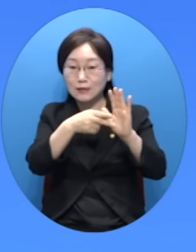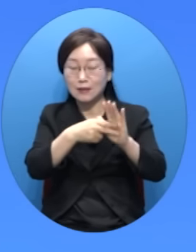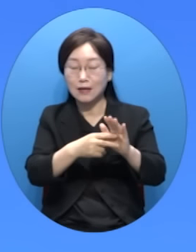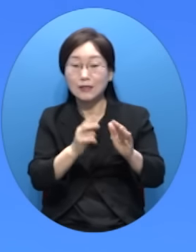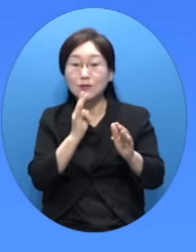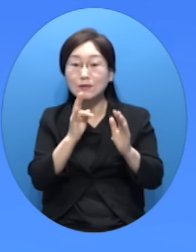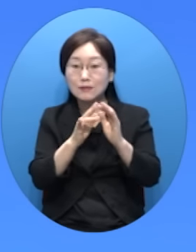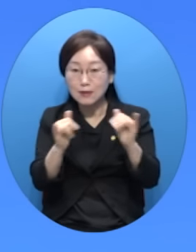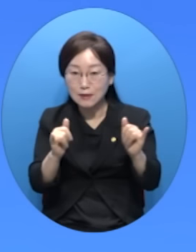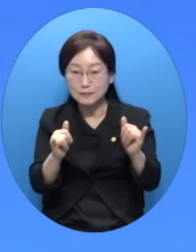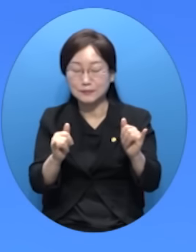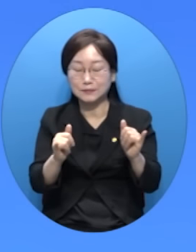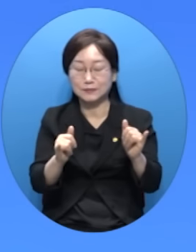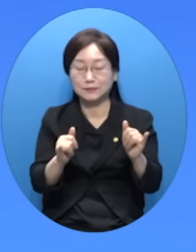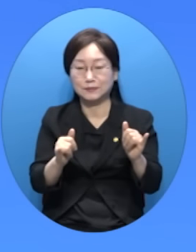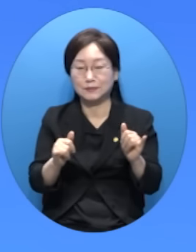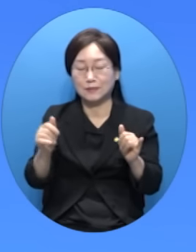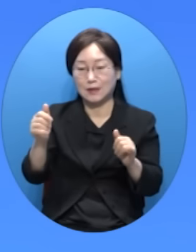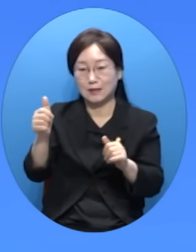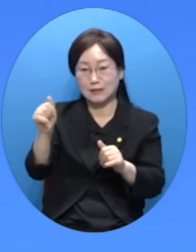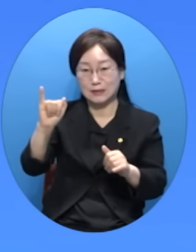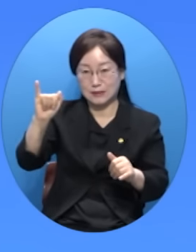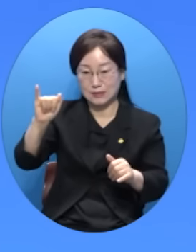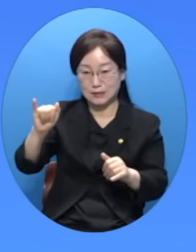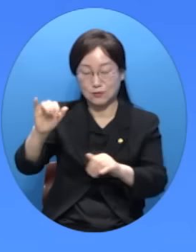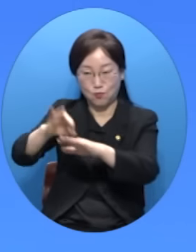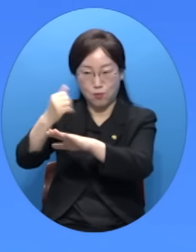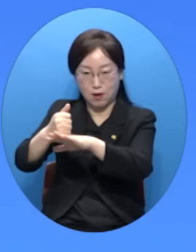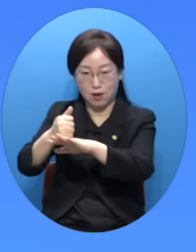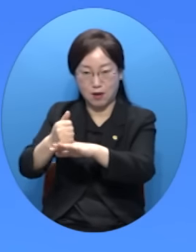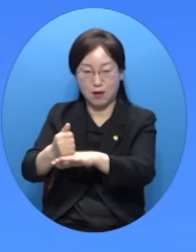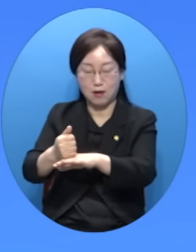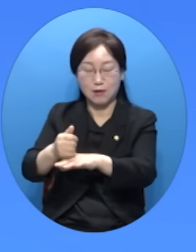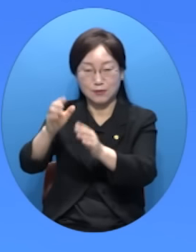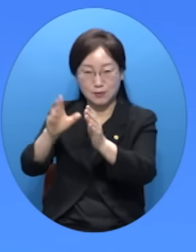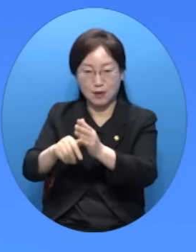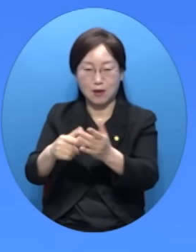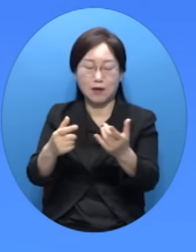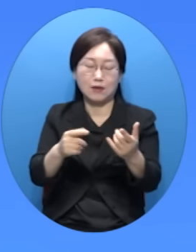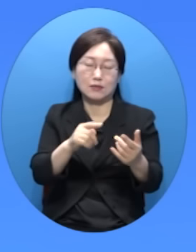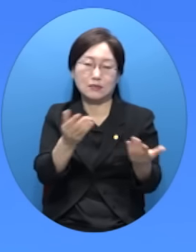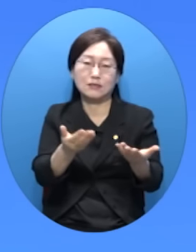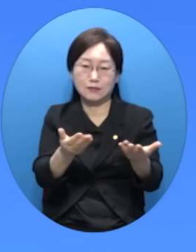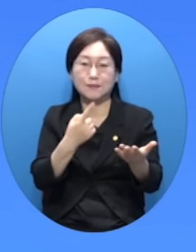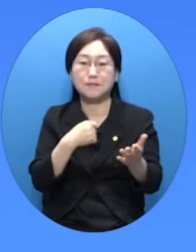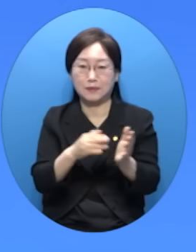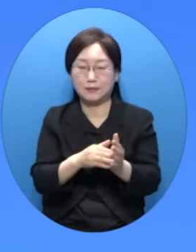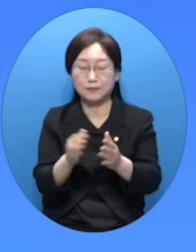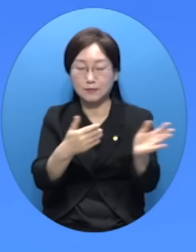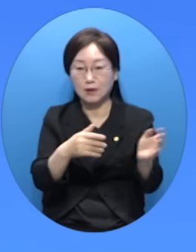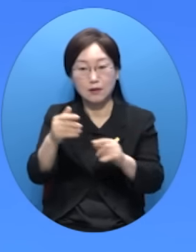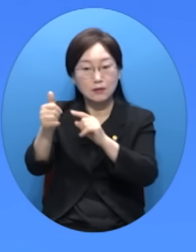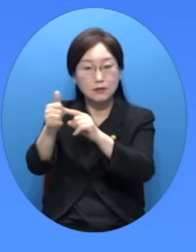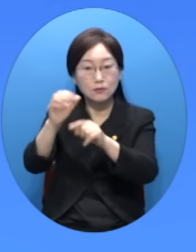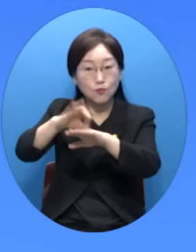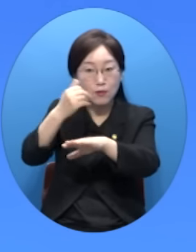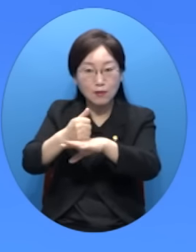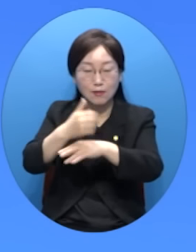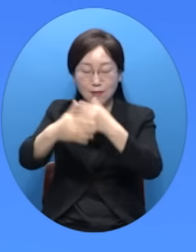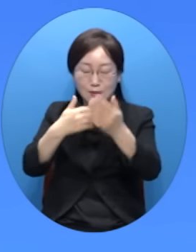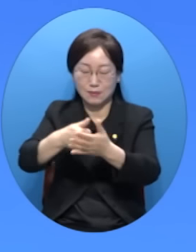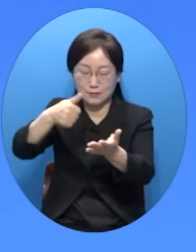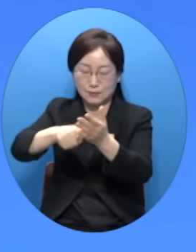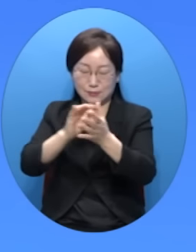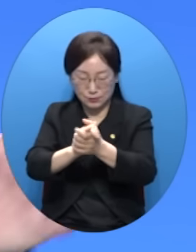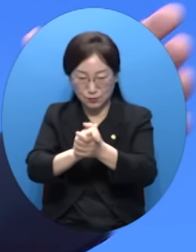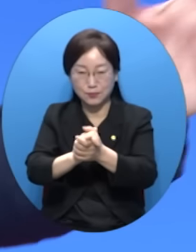때 그 선자 사역을 감당했습니다. 그는 무엇보다도 하나님께 엎드려 기도하는 왕이었습니다.